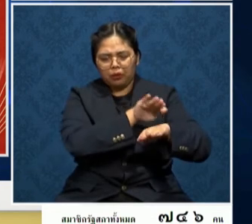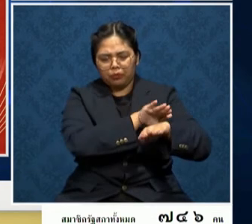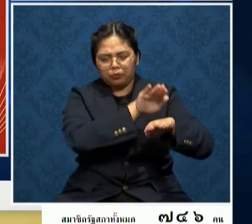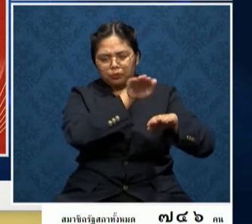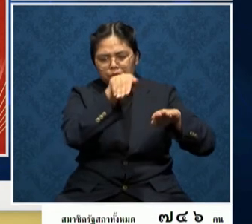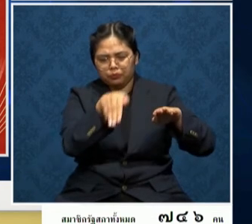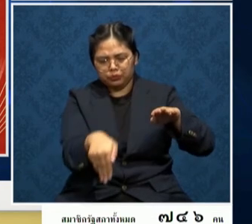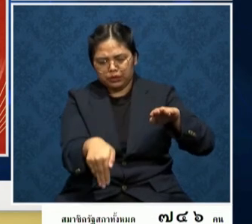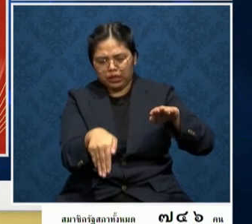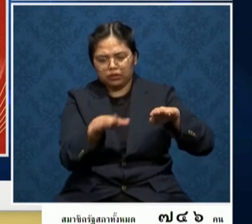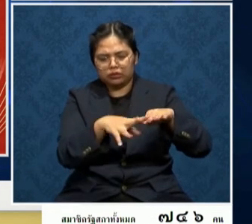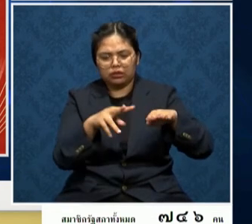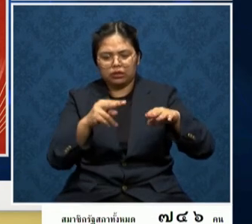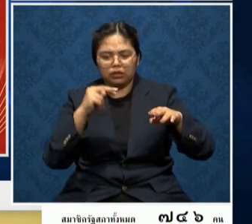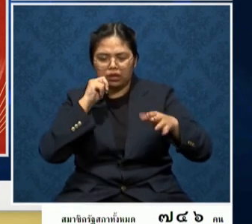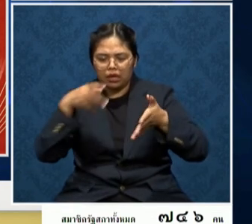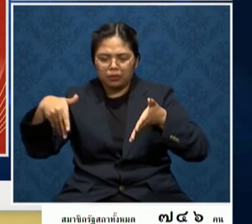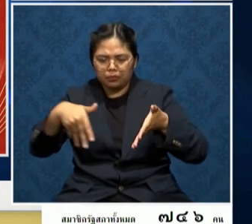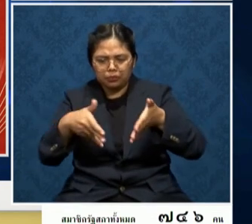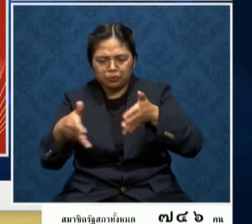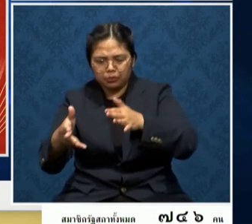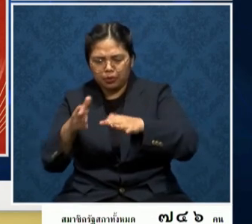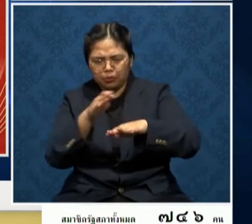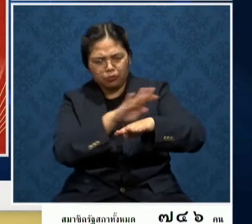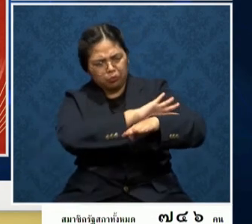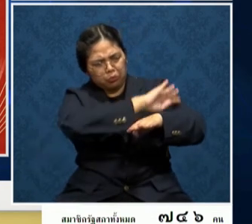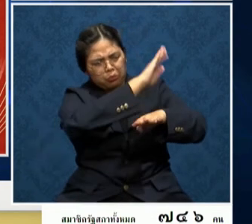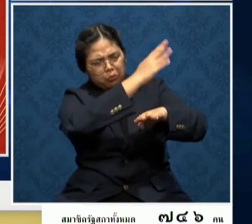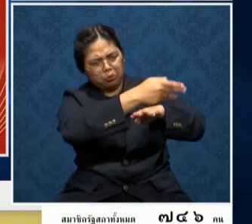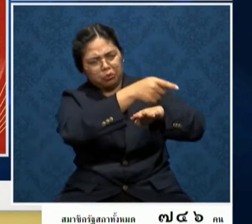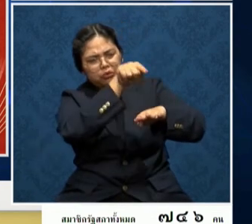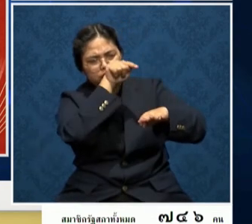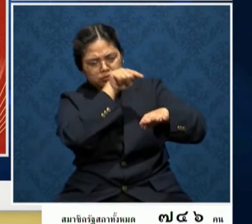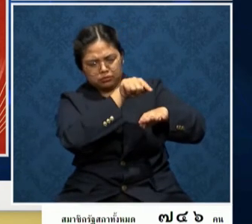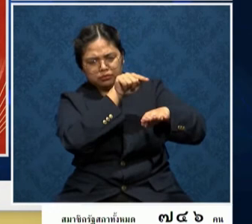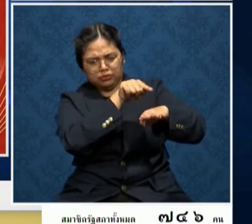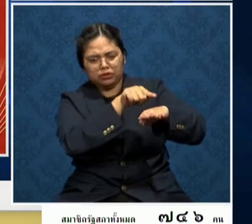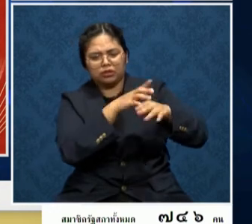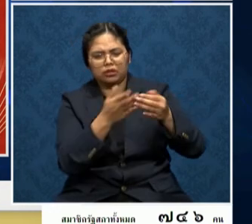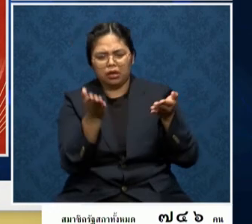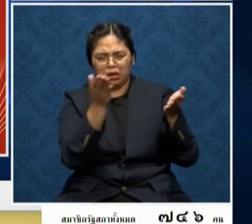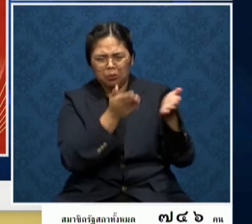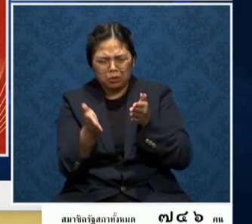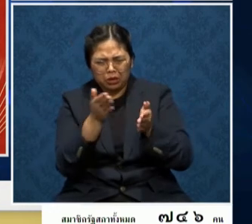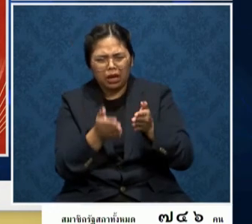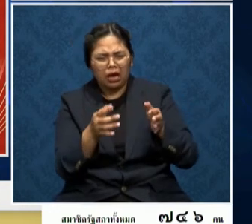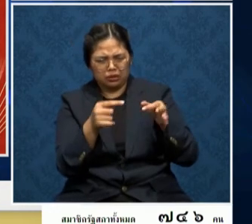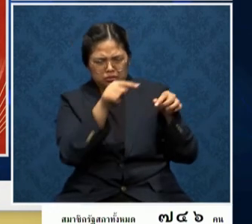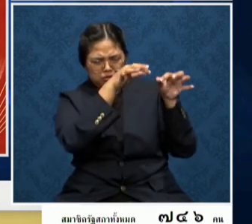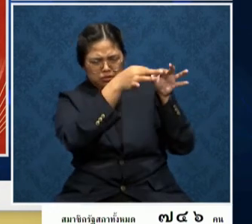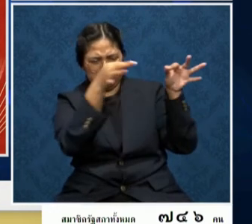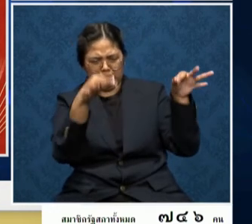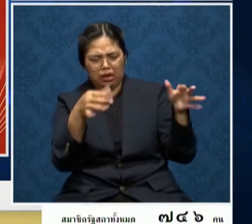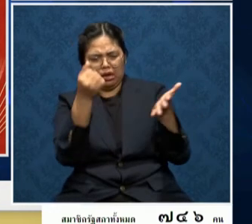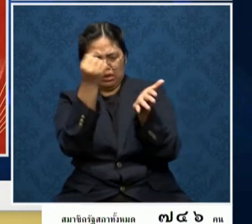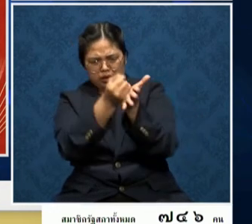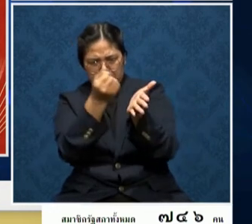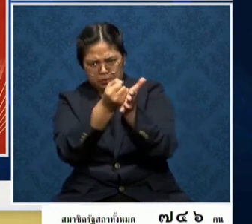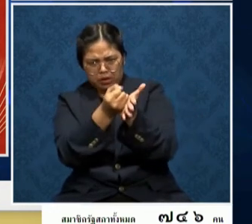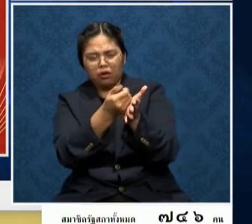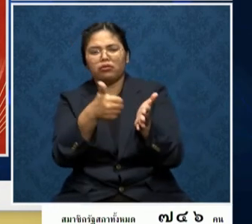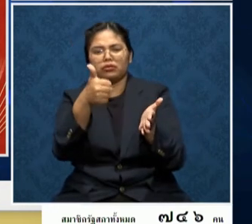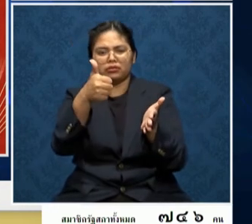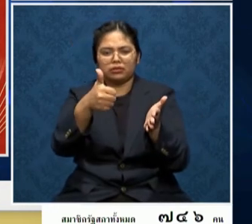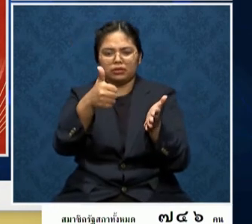เพื่อให้ที่ดินของกลุ่มชาติพันธุ์บนพื้นที่สูงสามารถเข้าสู่กระบวนการพิสูจน์สิทธิ์ได้และออกเอกสารรับรองสิทธิ์